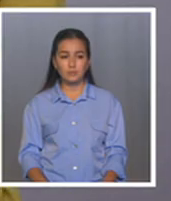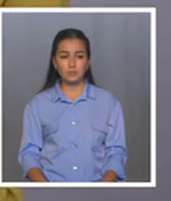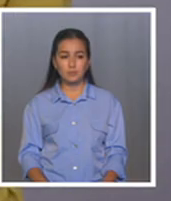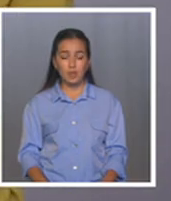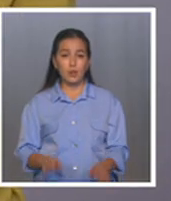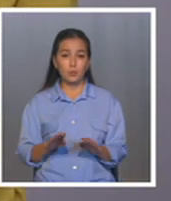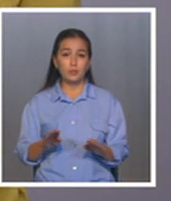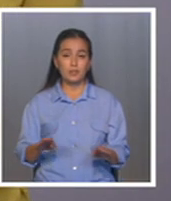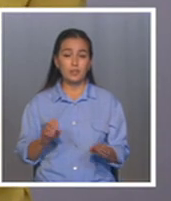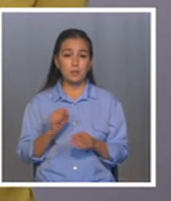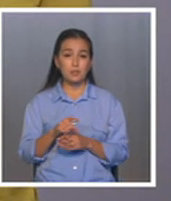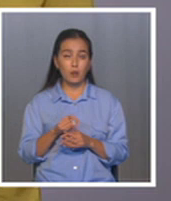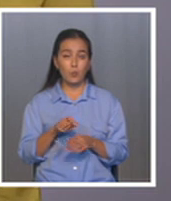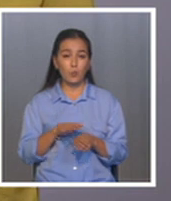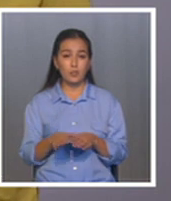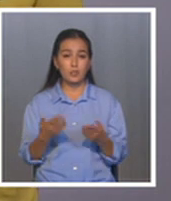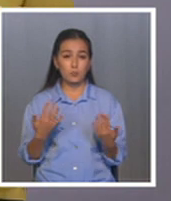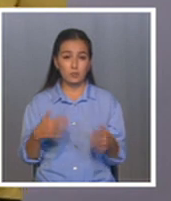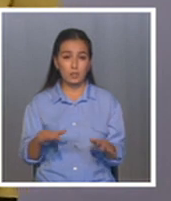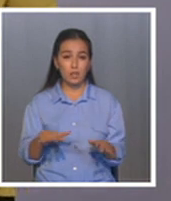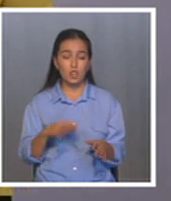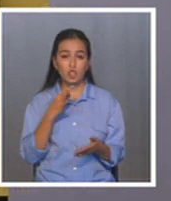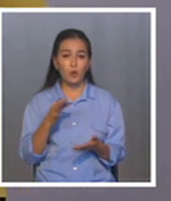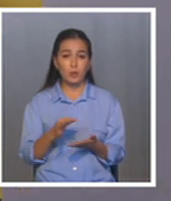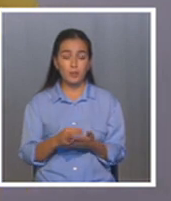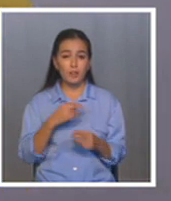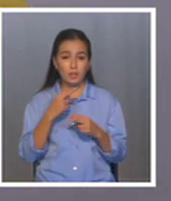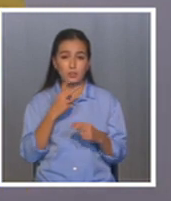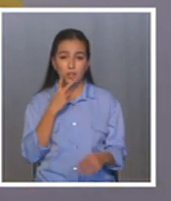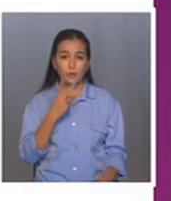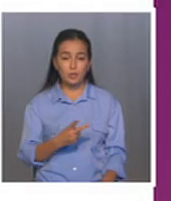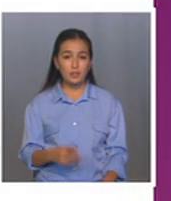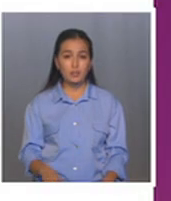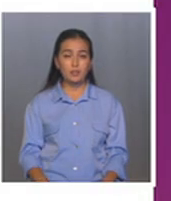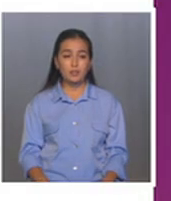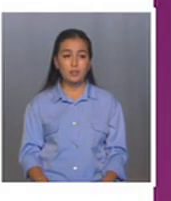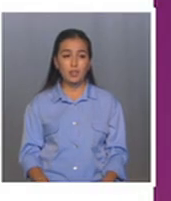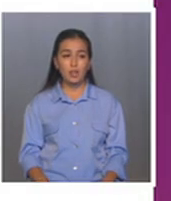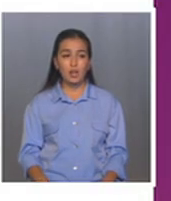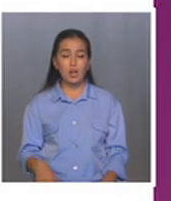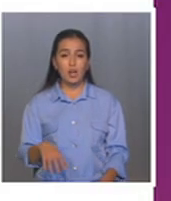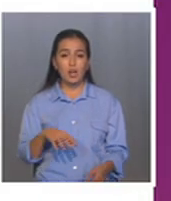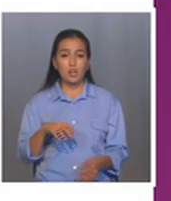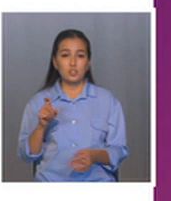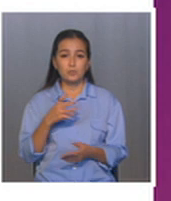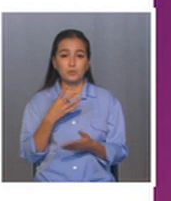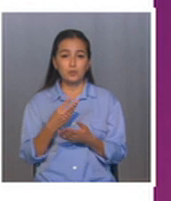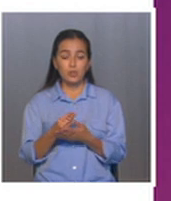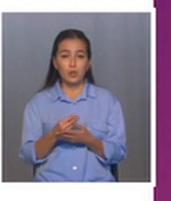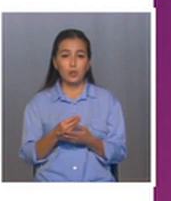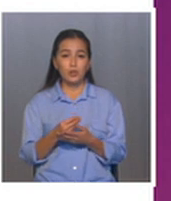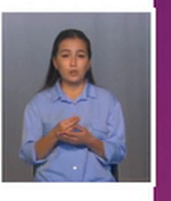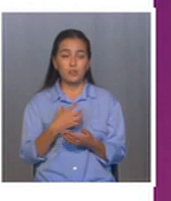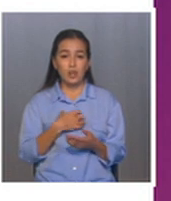Оқушылар, тапсырманы орындап болсаңыздар, жауабына назар аударайық. Шығарманың экспозициясы көш.